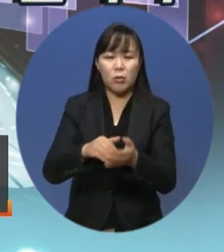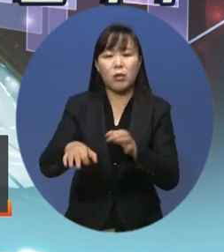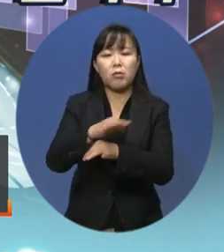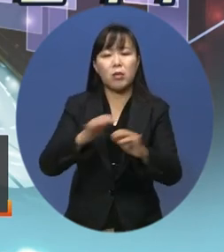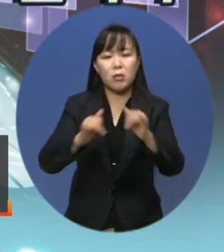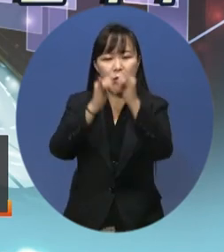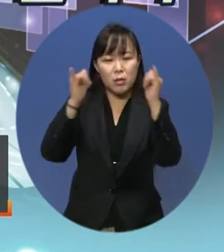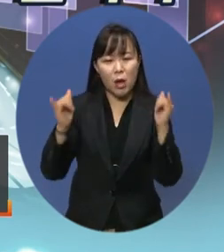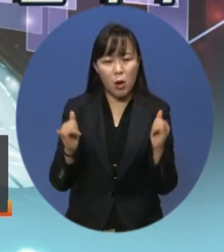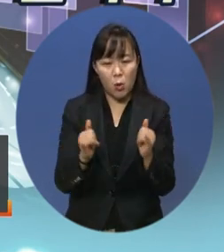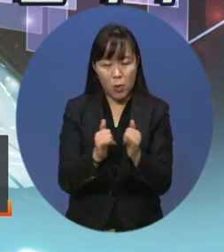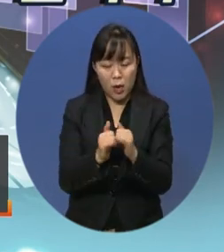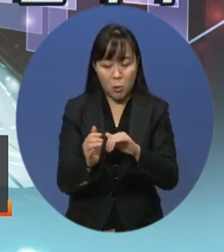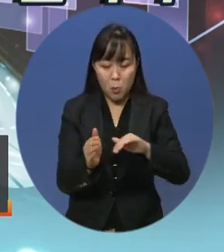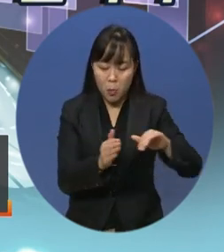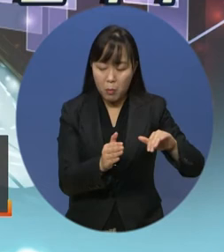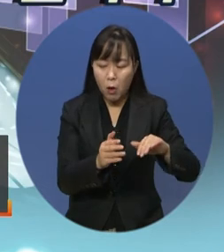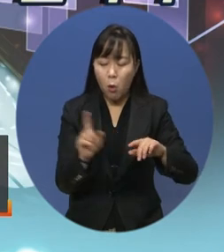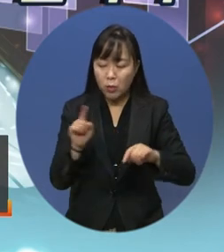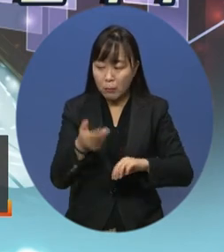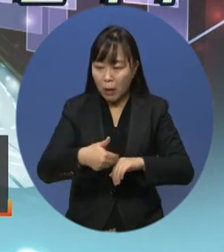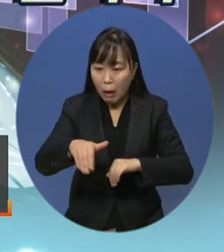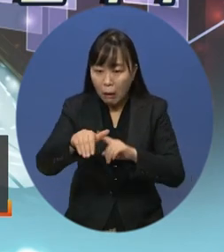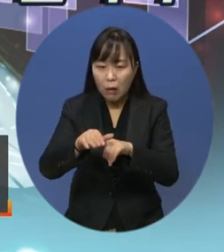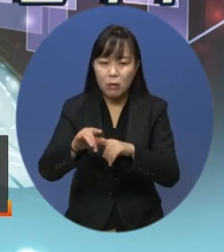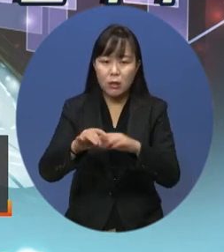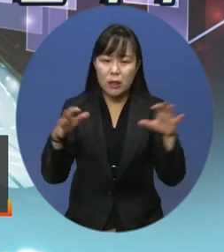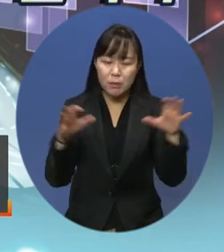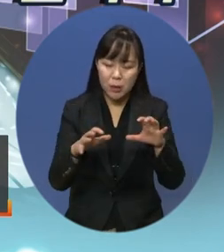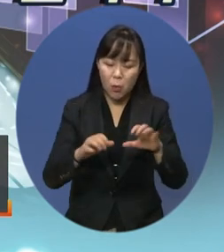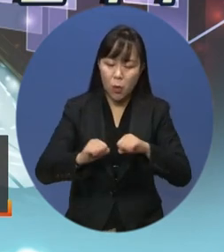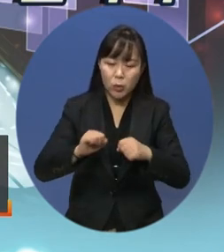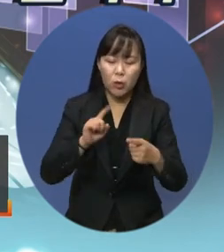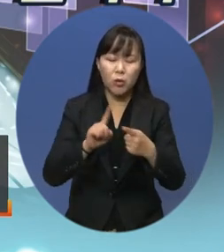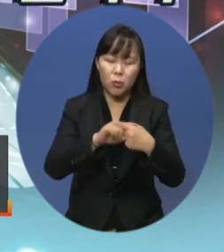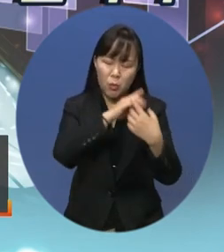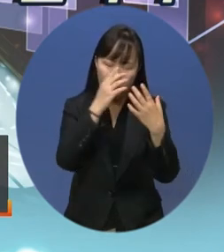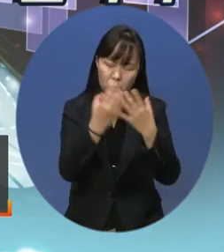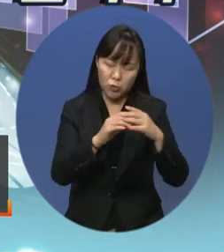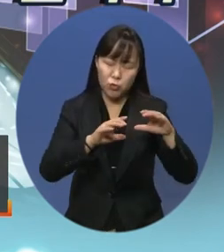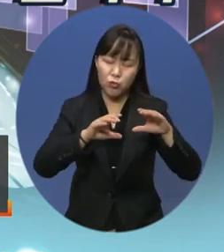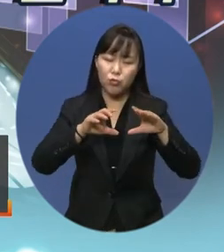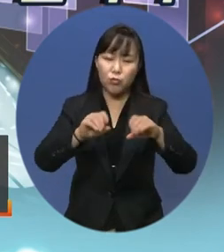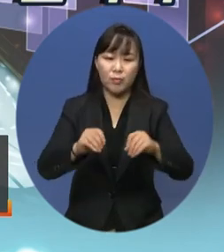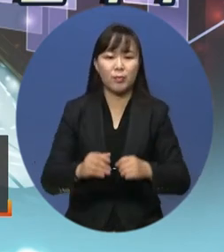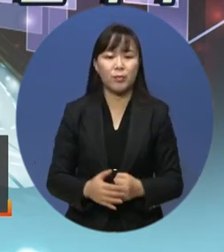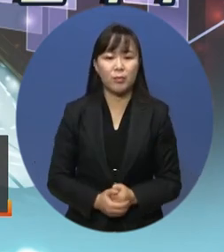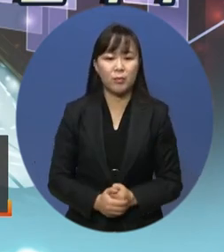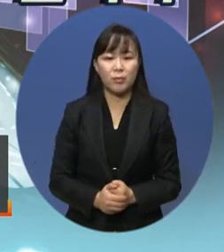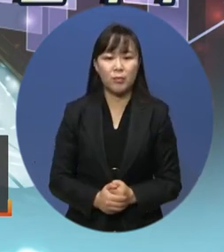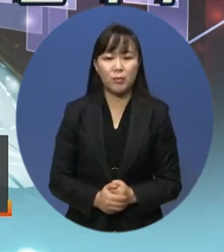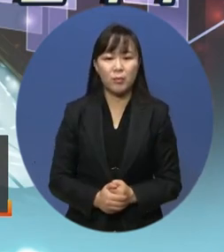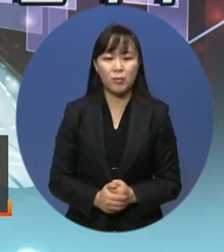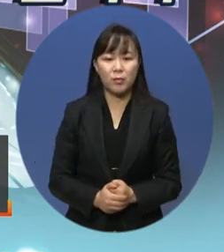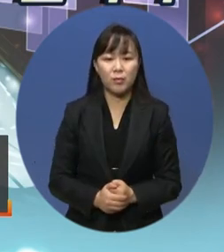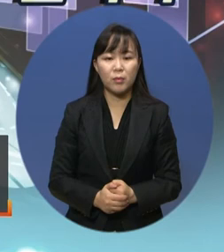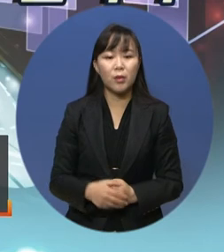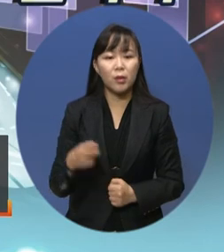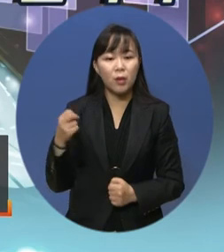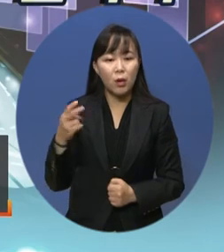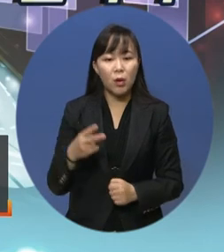활동을 제외한 이동이나 집단활동을 전면 중단해야 합니다.